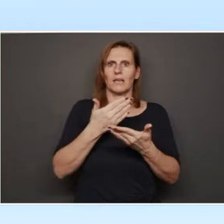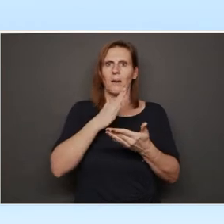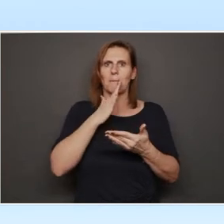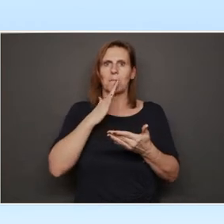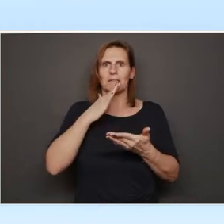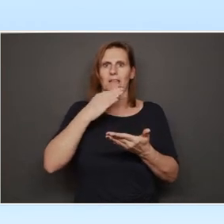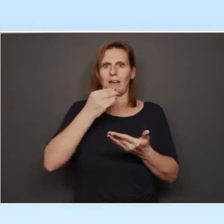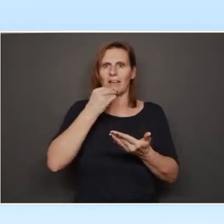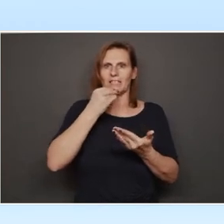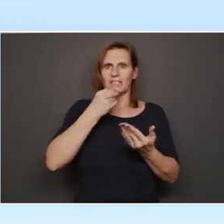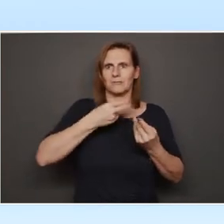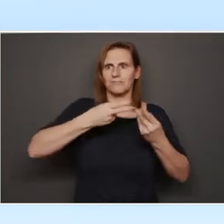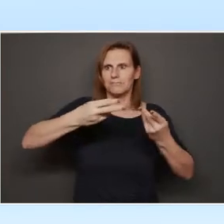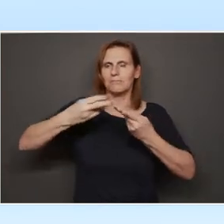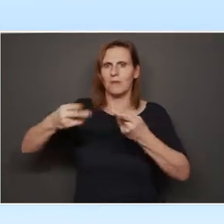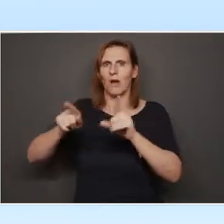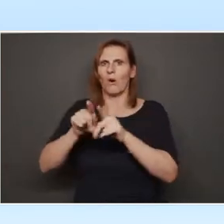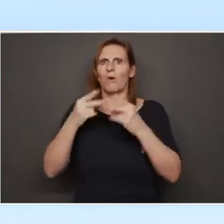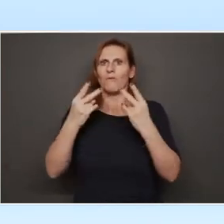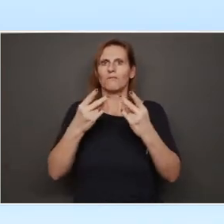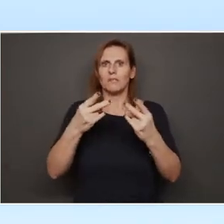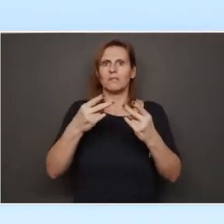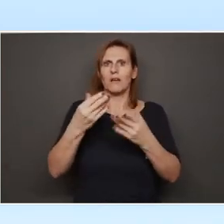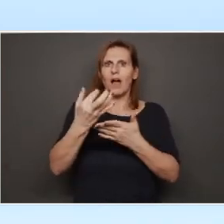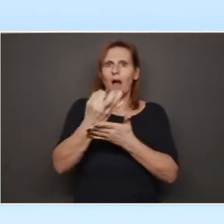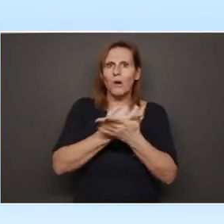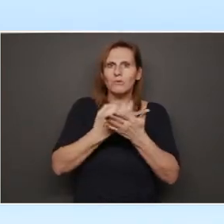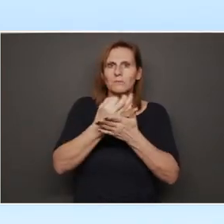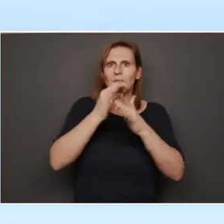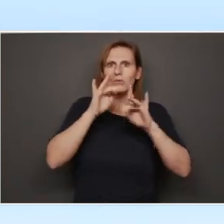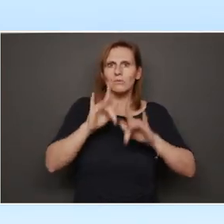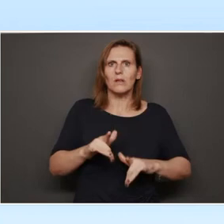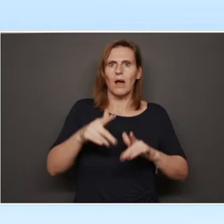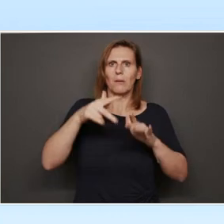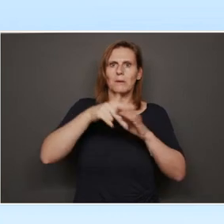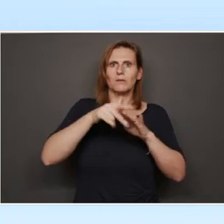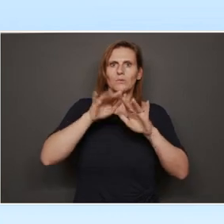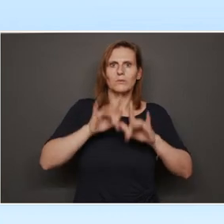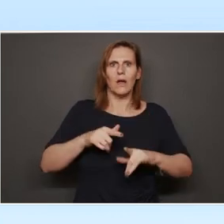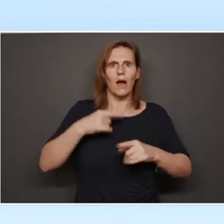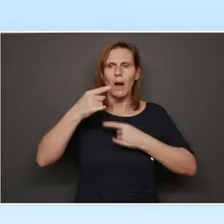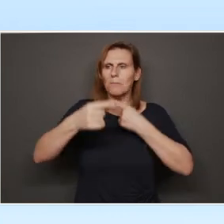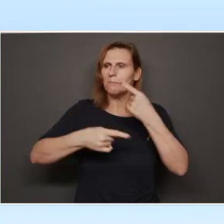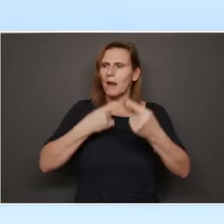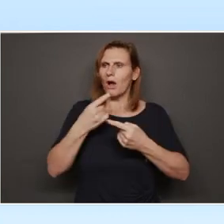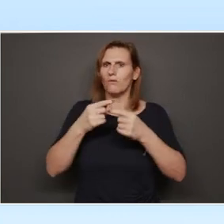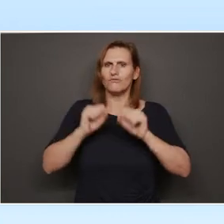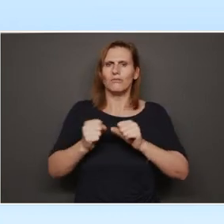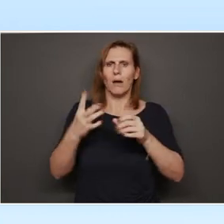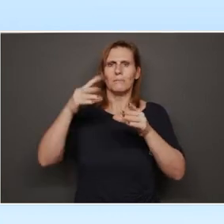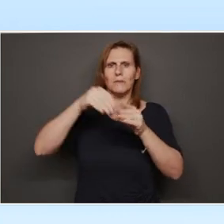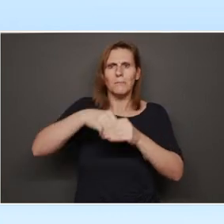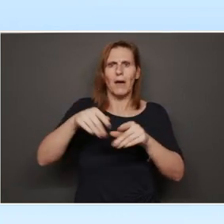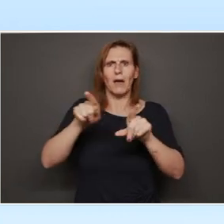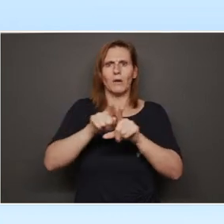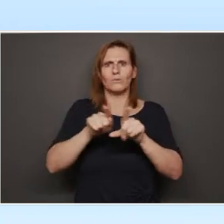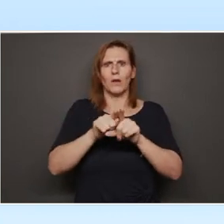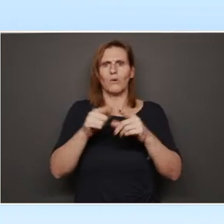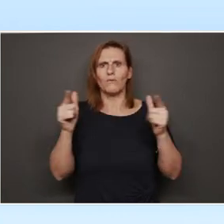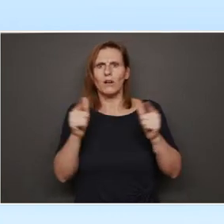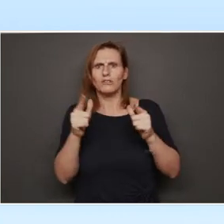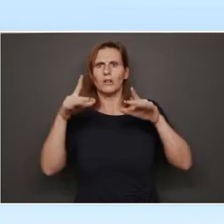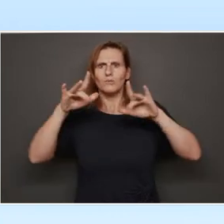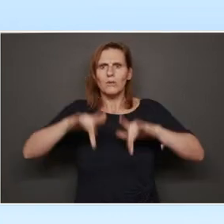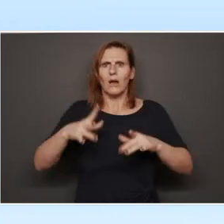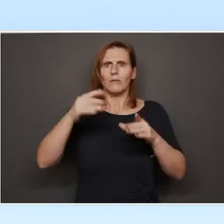die Auszubildenden mit Behinderungen in alle Abläufe einzubinden und sie bei allen Firmen-Events und Unternehmungen zu integrieren.